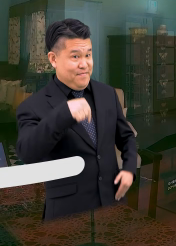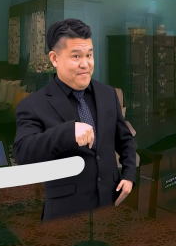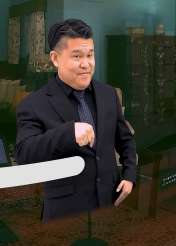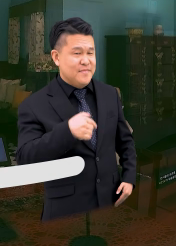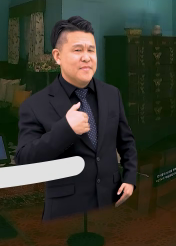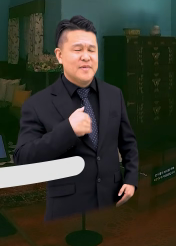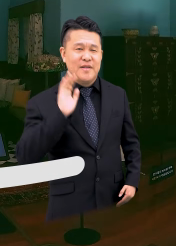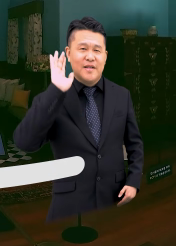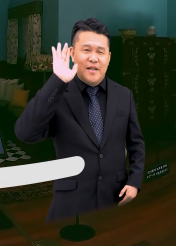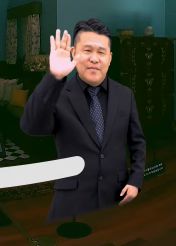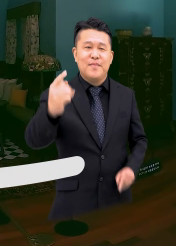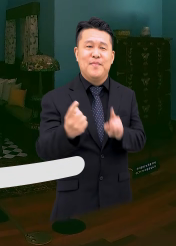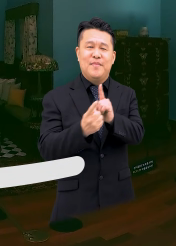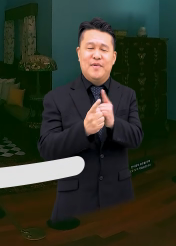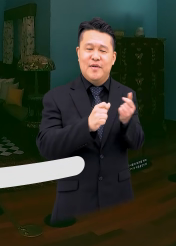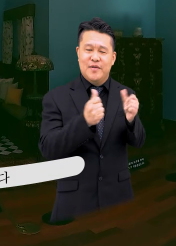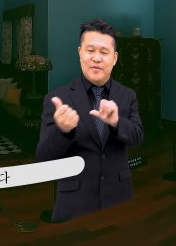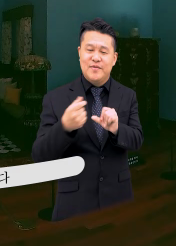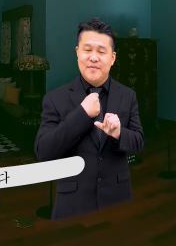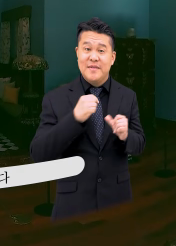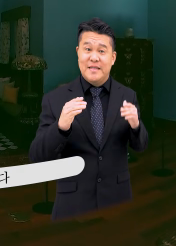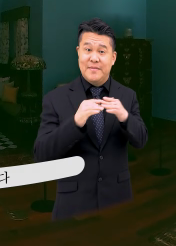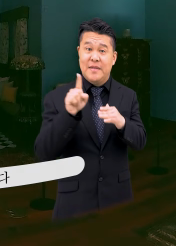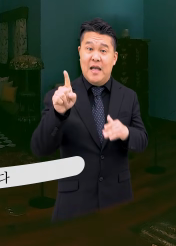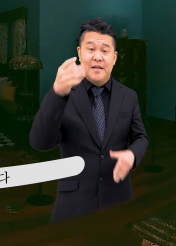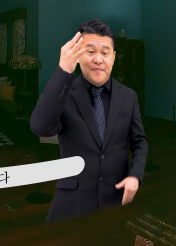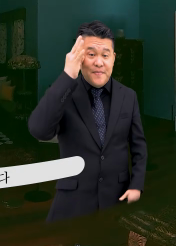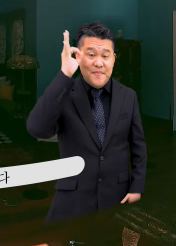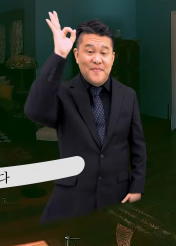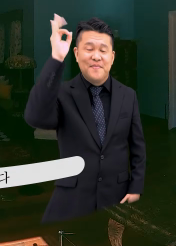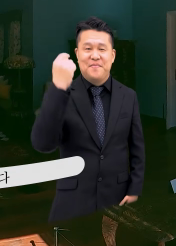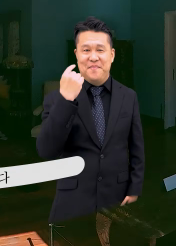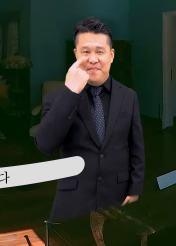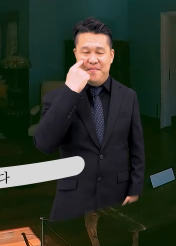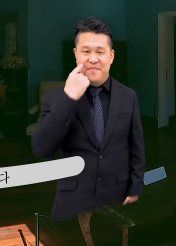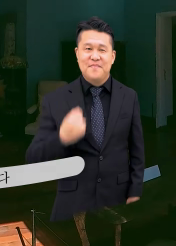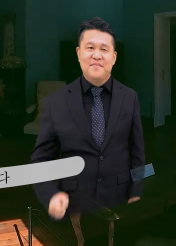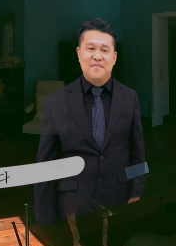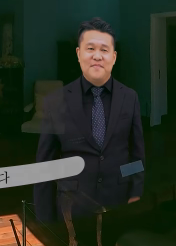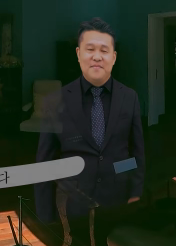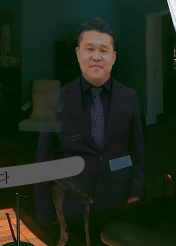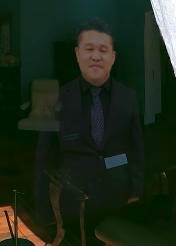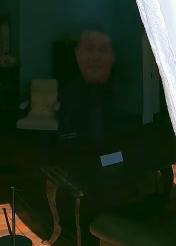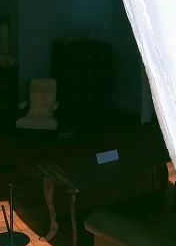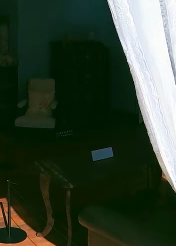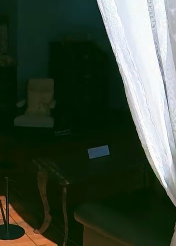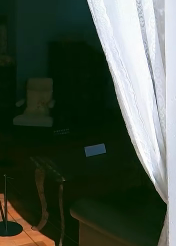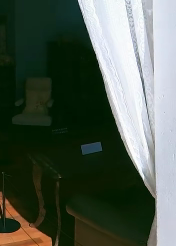나도 언젠가 마주할 죽고 싶은 집 하나 떠올려 본다.